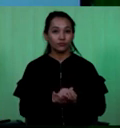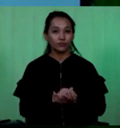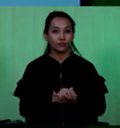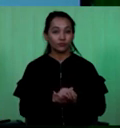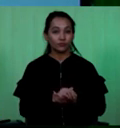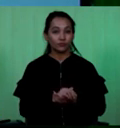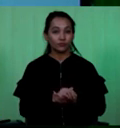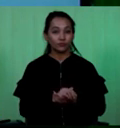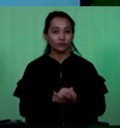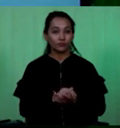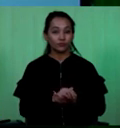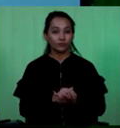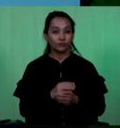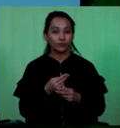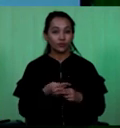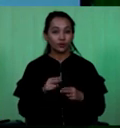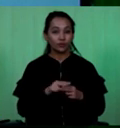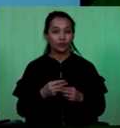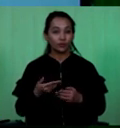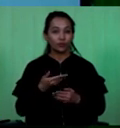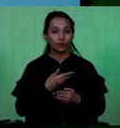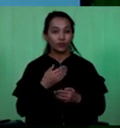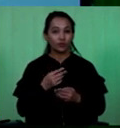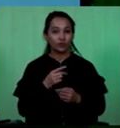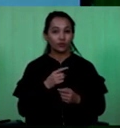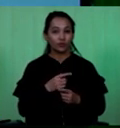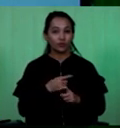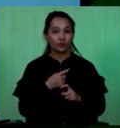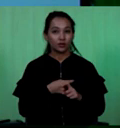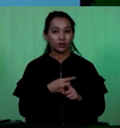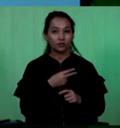bo'luvchi bo'linma. Buning uchun biz x barobar